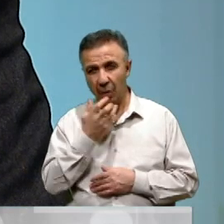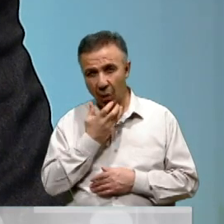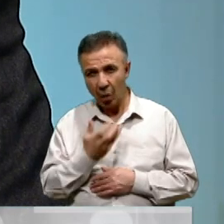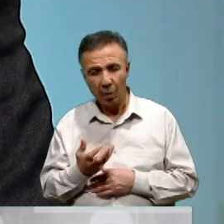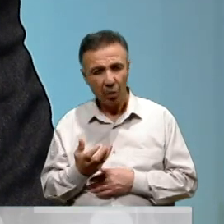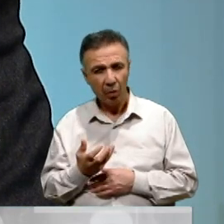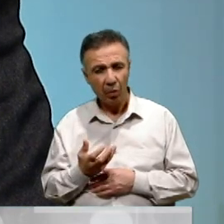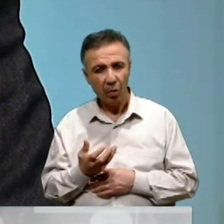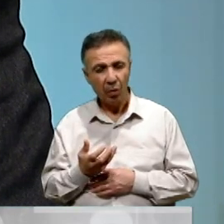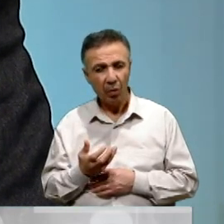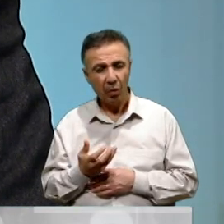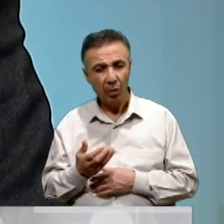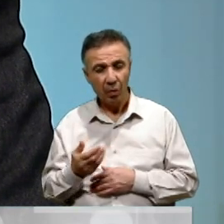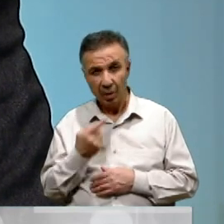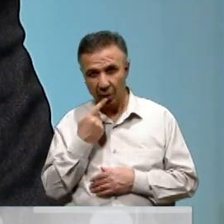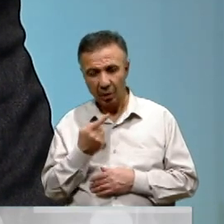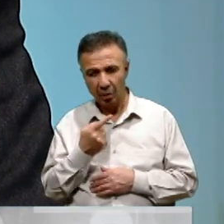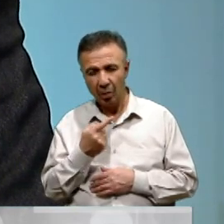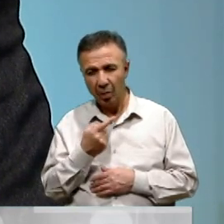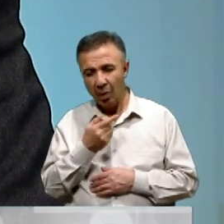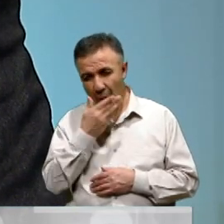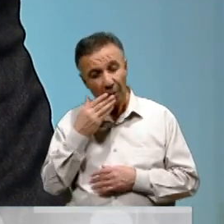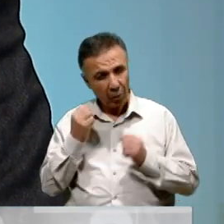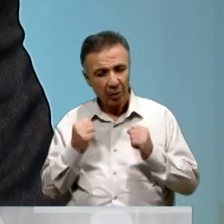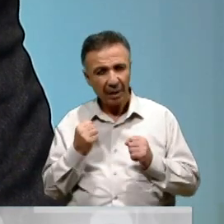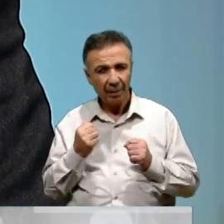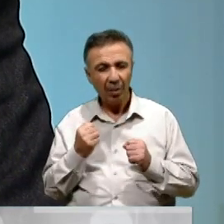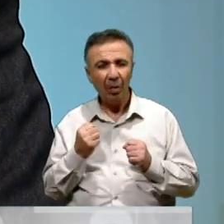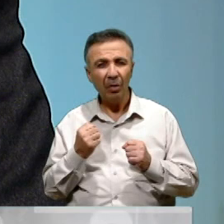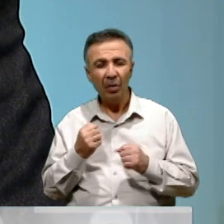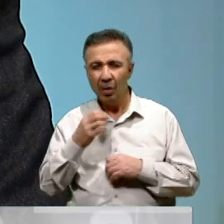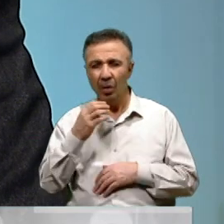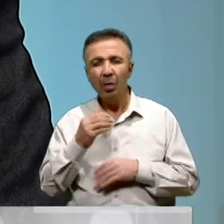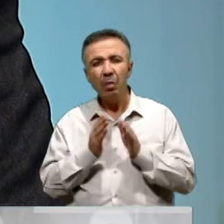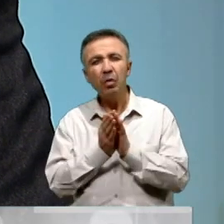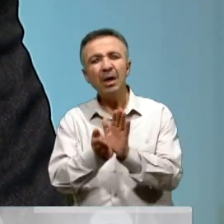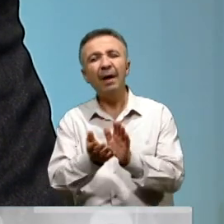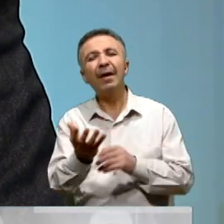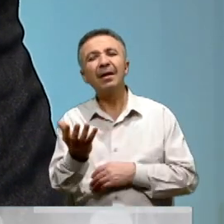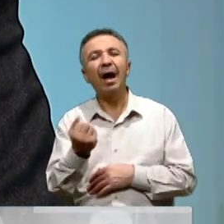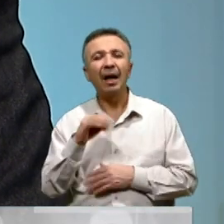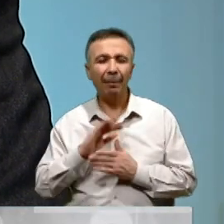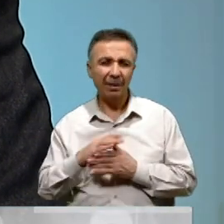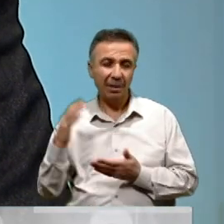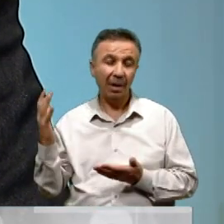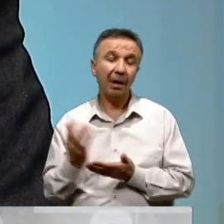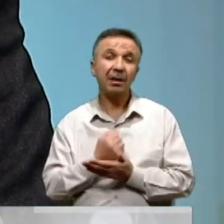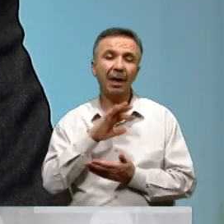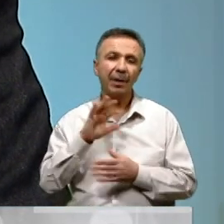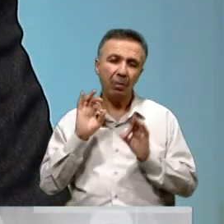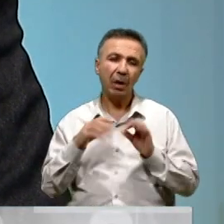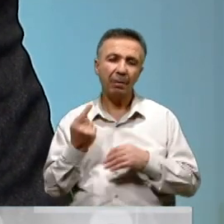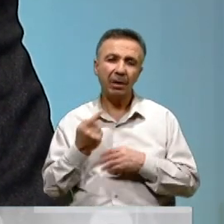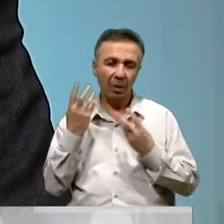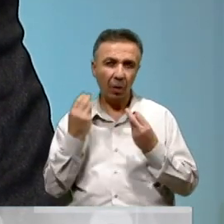ediyor. Bu zaman içerisinde oruç tutsa bile onu karşılamaz. Onun için böyle bir şeyle